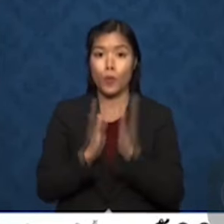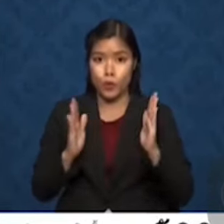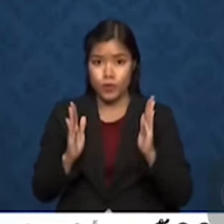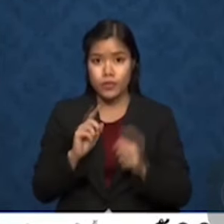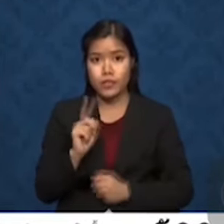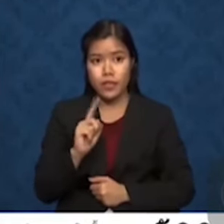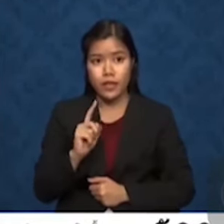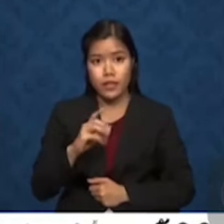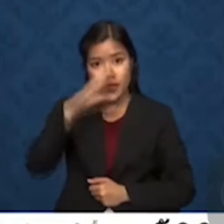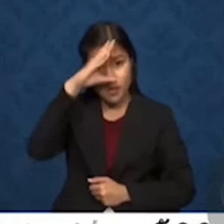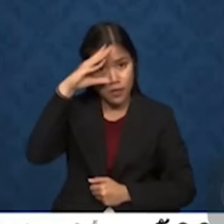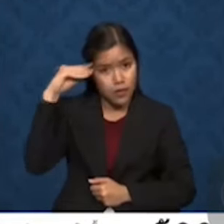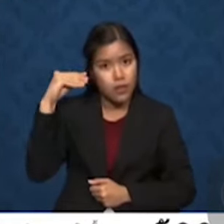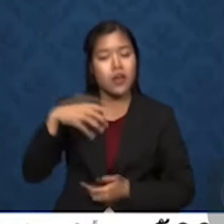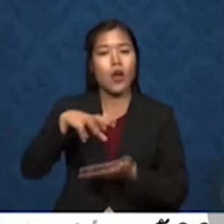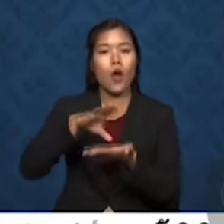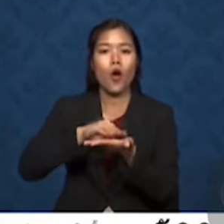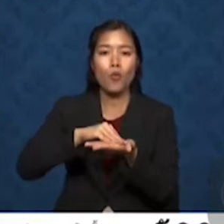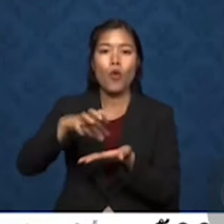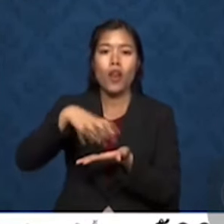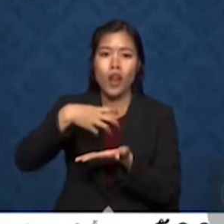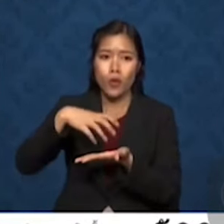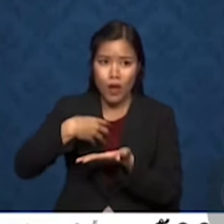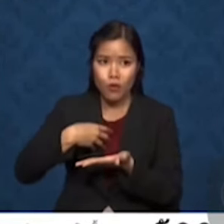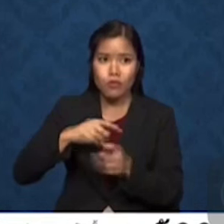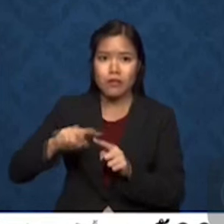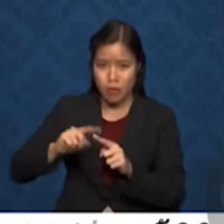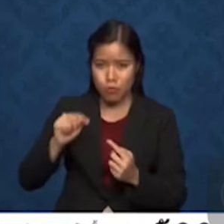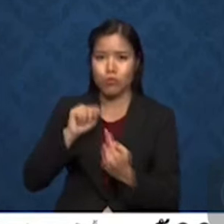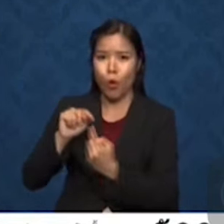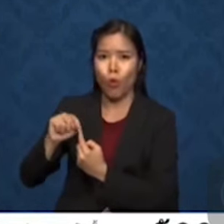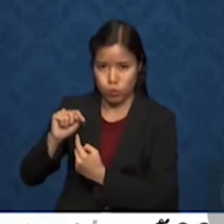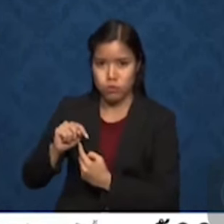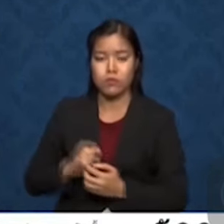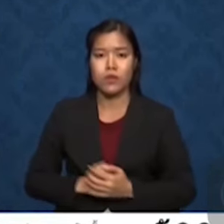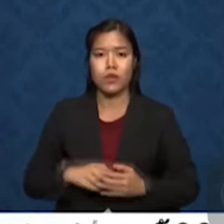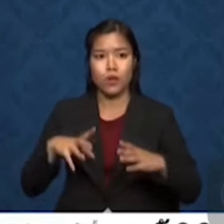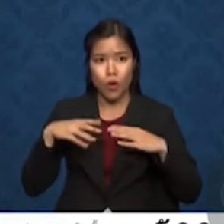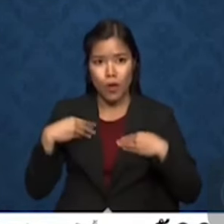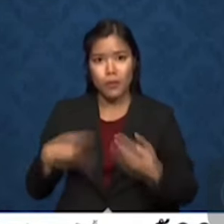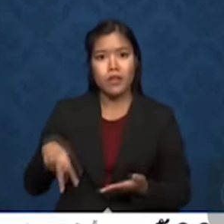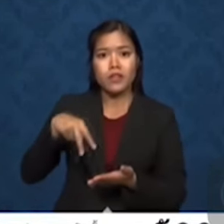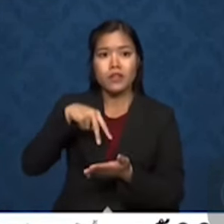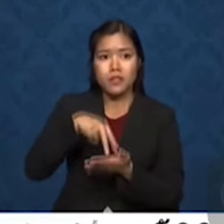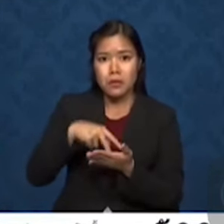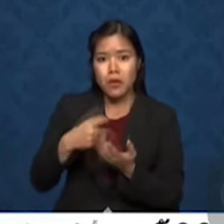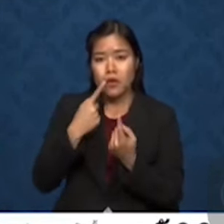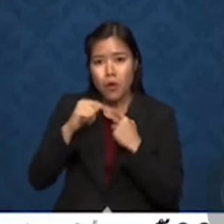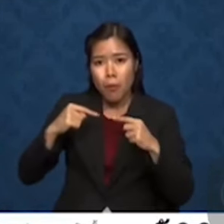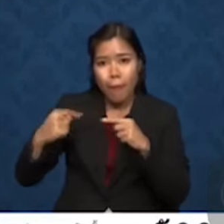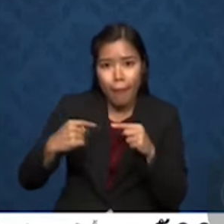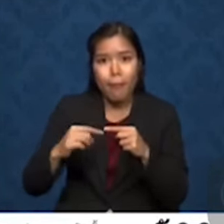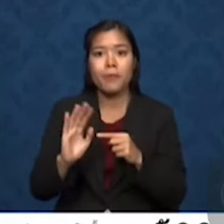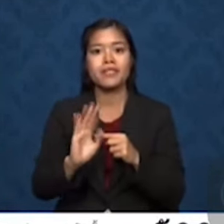ท่านชนิพรที่ให้ข้อมูลหลายๆอย่างซึ่งตรงหมดครับผมลุกขึ้นมาอภิปรายประเด็นนี้มิได้หมายความว่าผมโต้ตอบท่านนะ